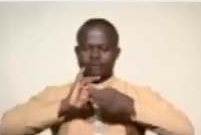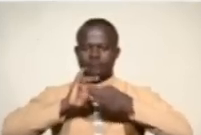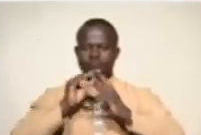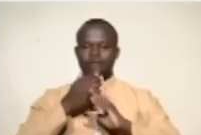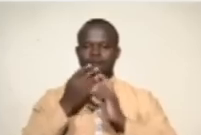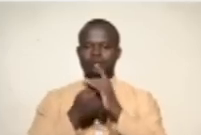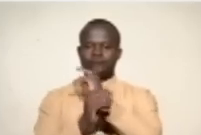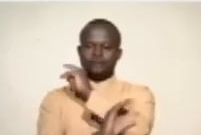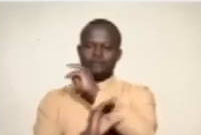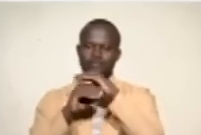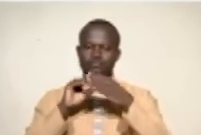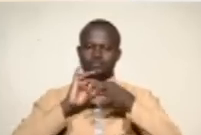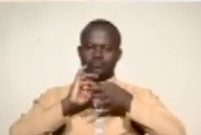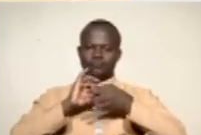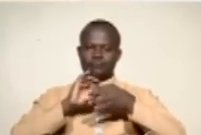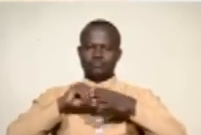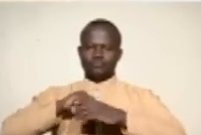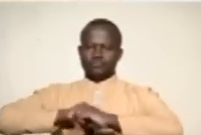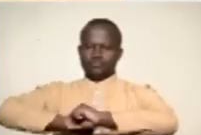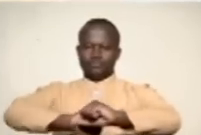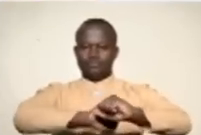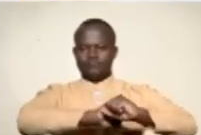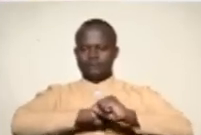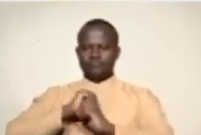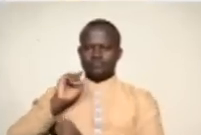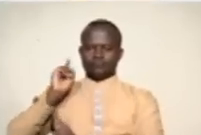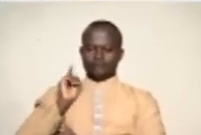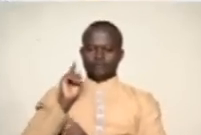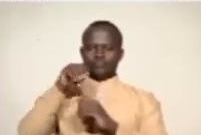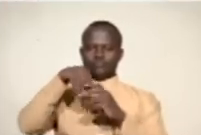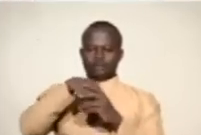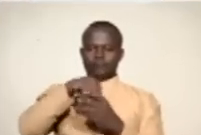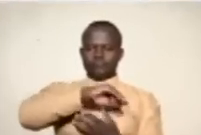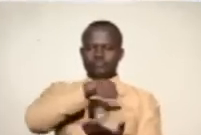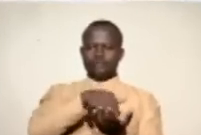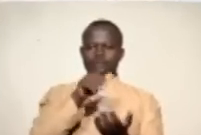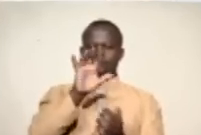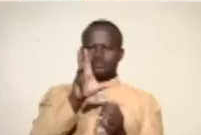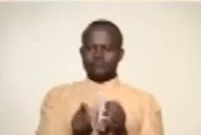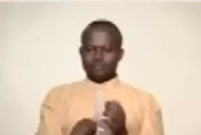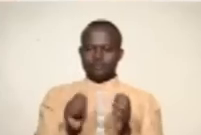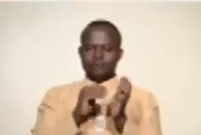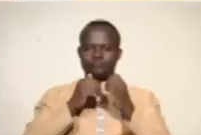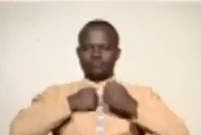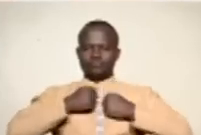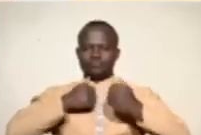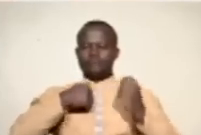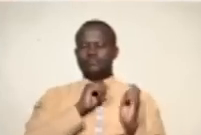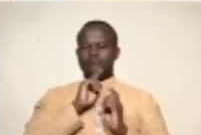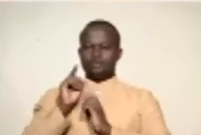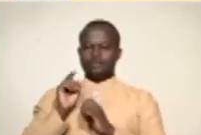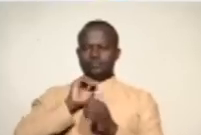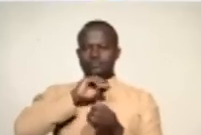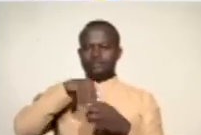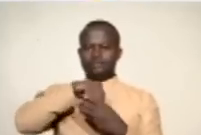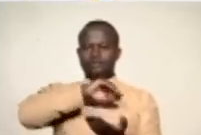y'ibihugu byombi harimo ubufatanye mu kubungabunga umutekano muri Centrafrica u Rwanda kandi rufite ingabo muri Centrafrica